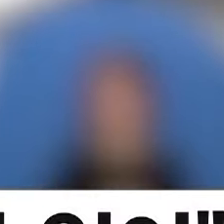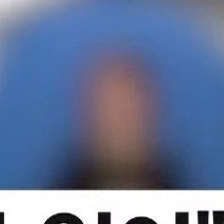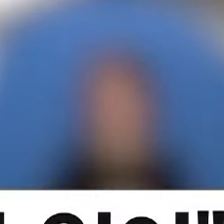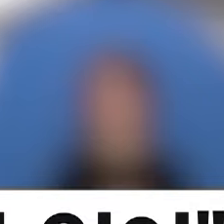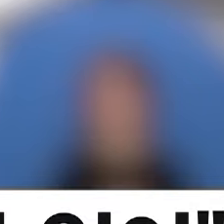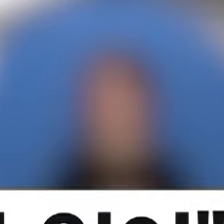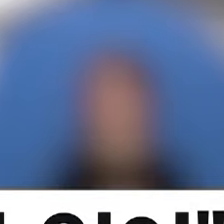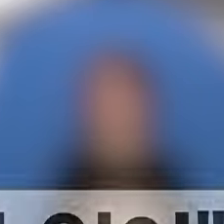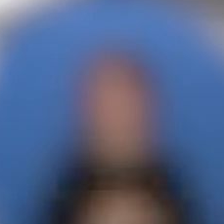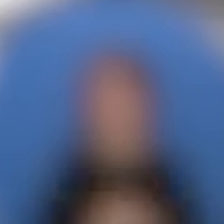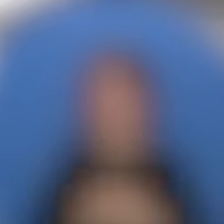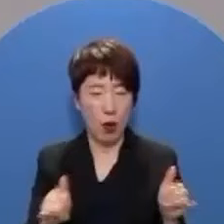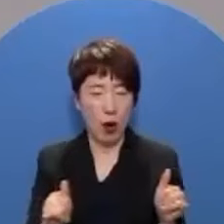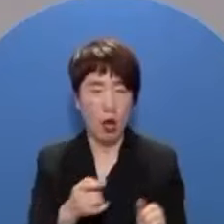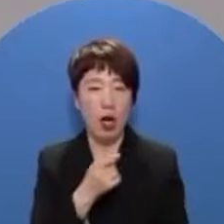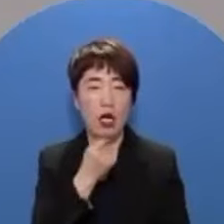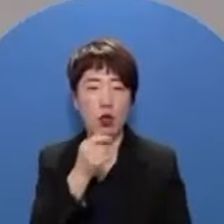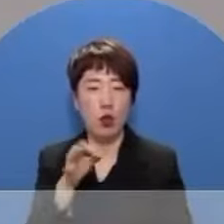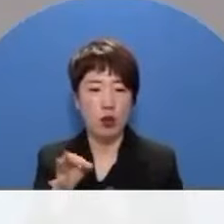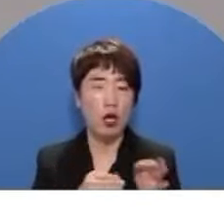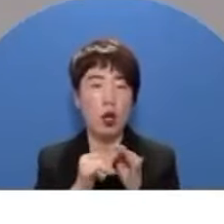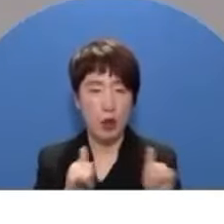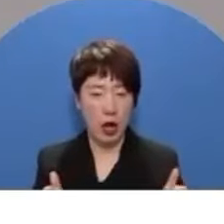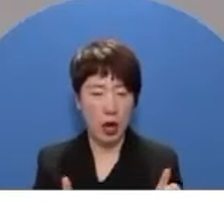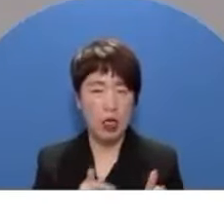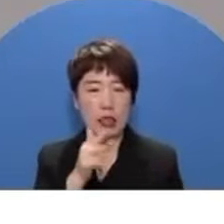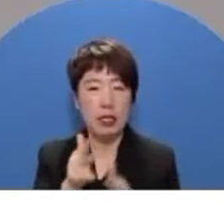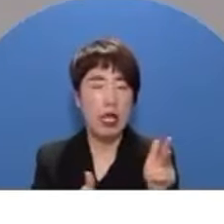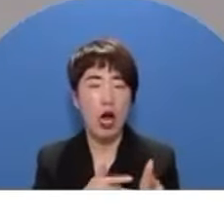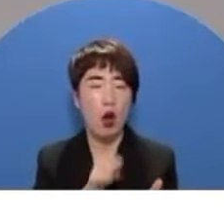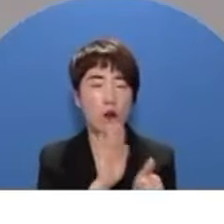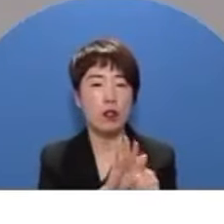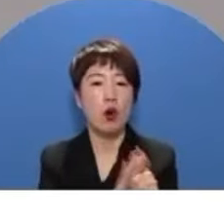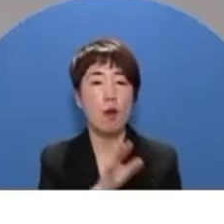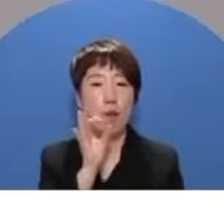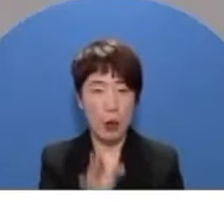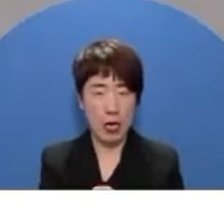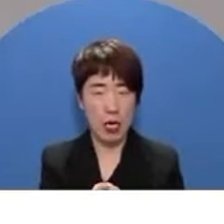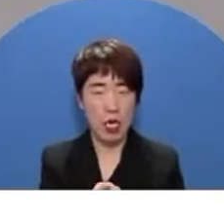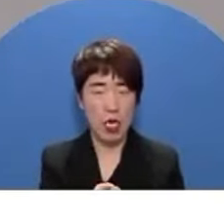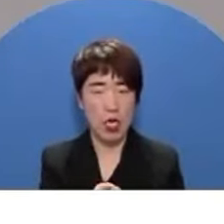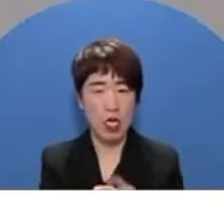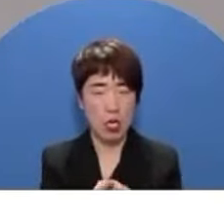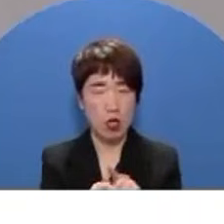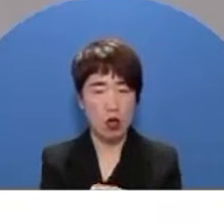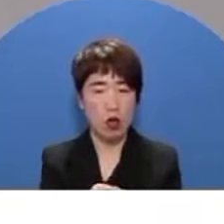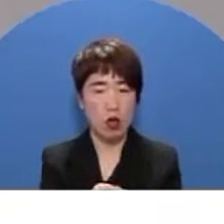자격이 없다고 몰아붙였습니다. 사업 지원비를 지금 이렇게 위장